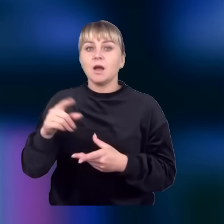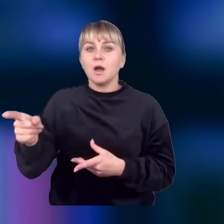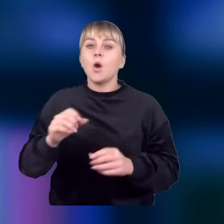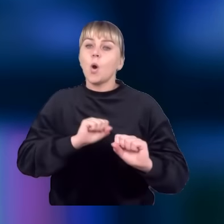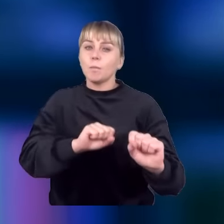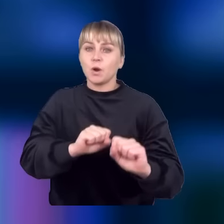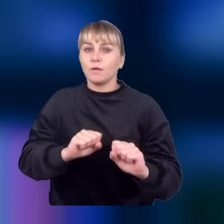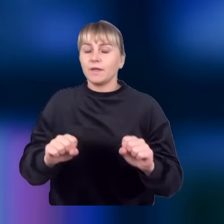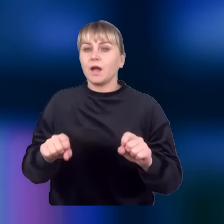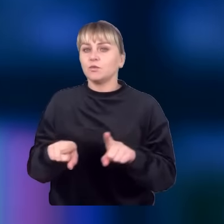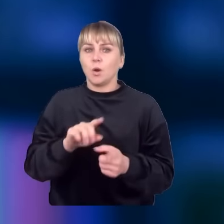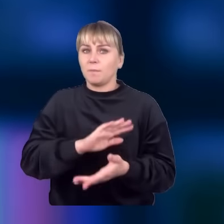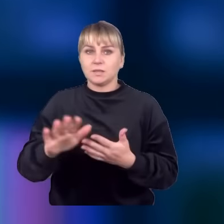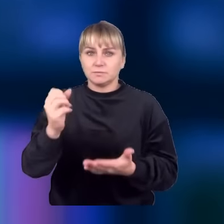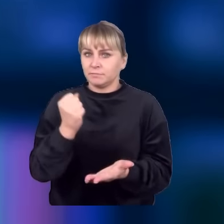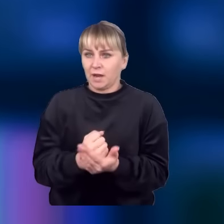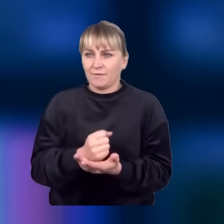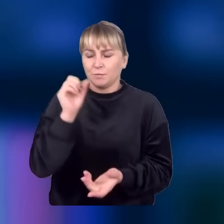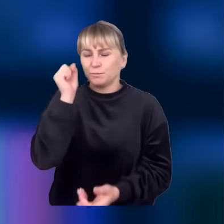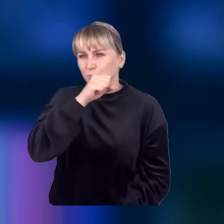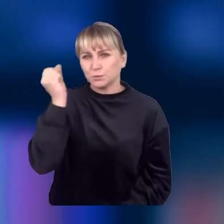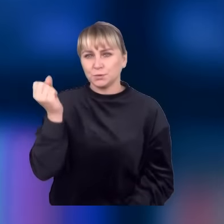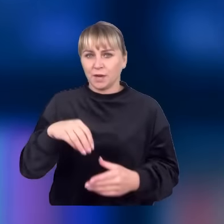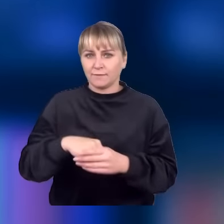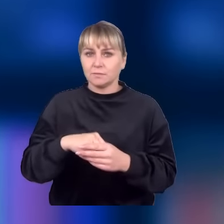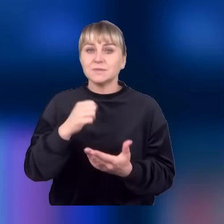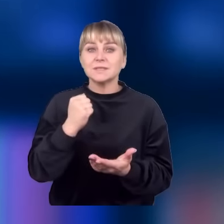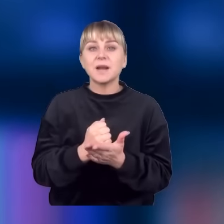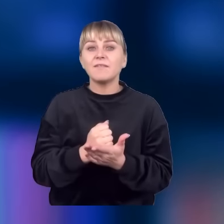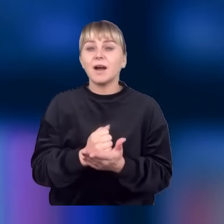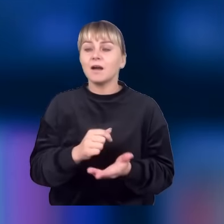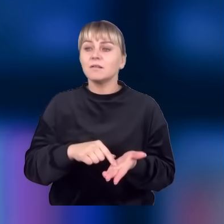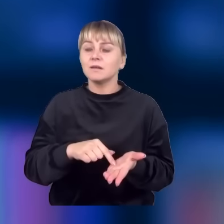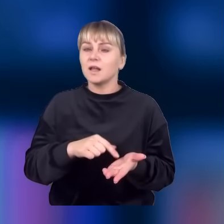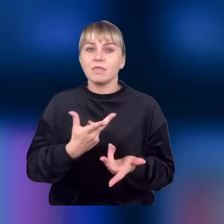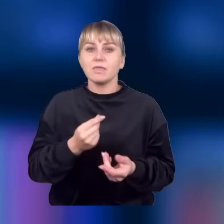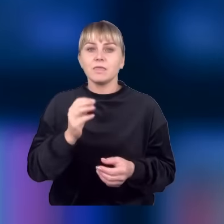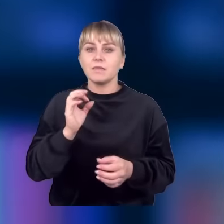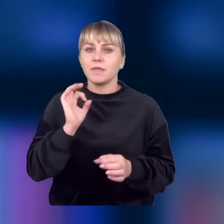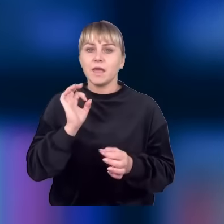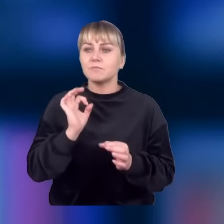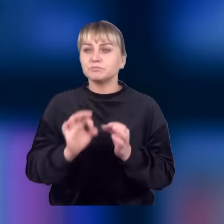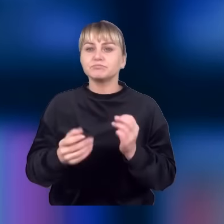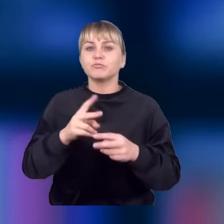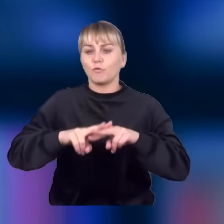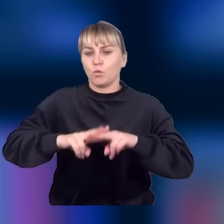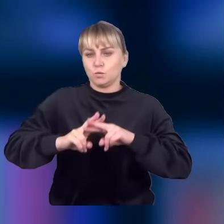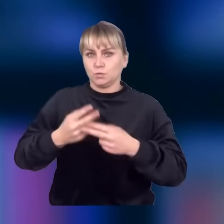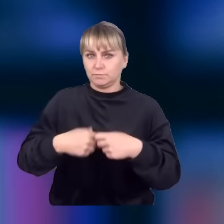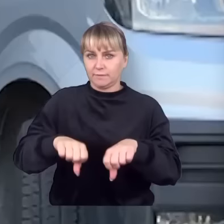to bezprawie i absurd. W sprawie chodzi o rzekome nieprawidłowości wokół Funduszu Sprawiedliwości.